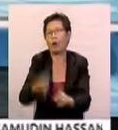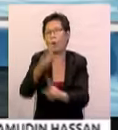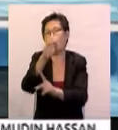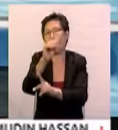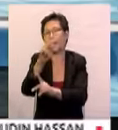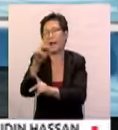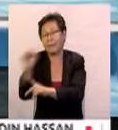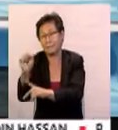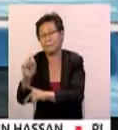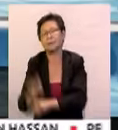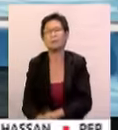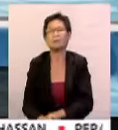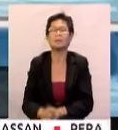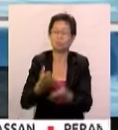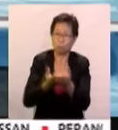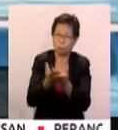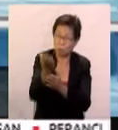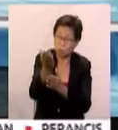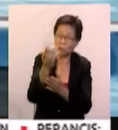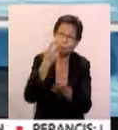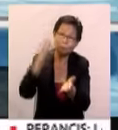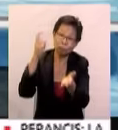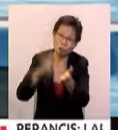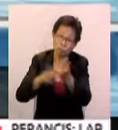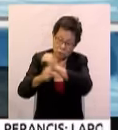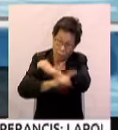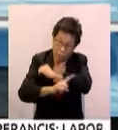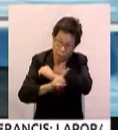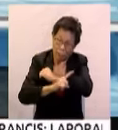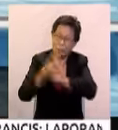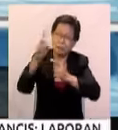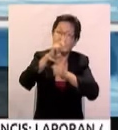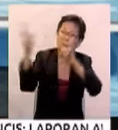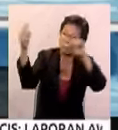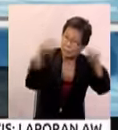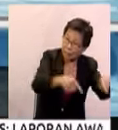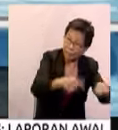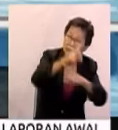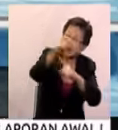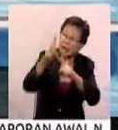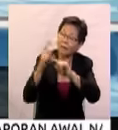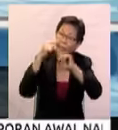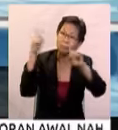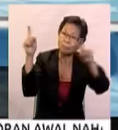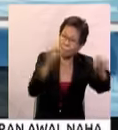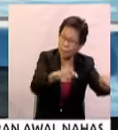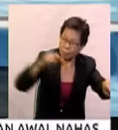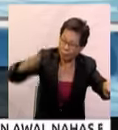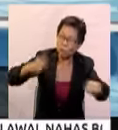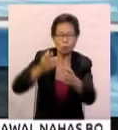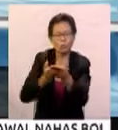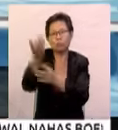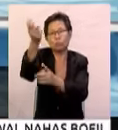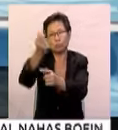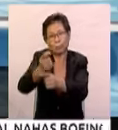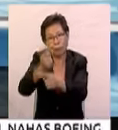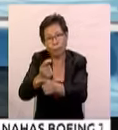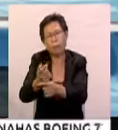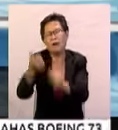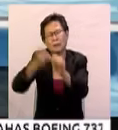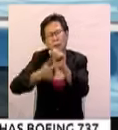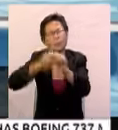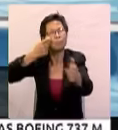OKS. Seterusnya, di dalam setiap notis saman yang dikeluarkan, tarikh kehadiran ke mahkamah akan terus ditetapkan. Namun begitu, dalam